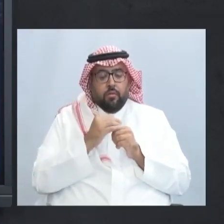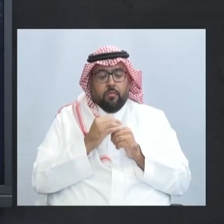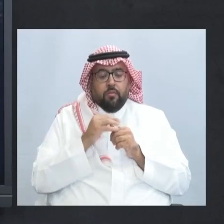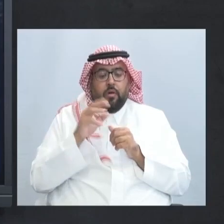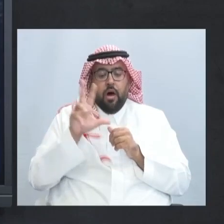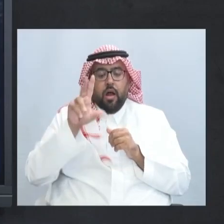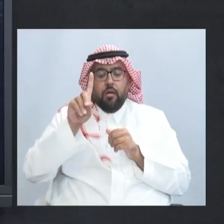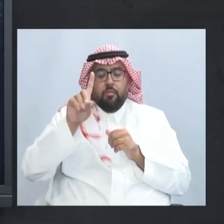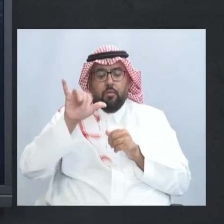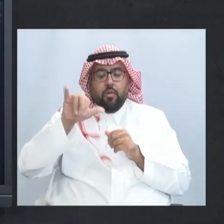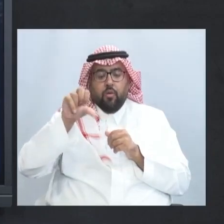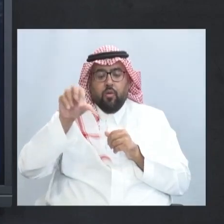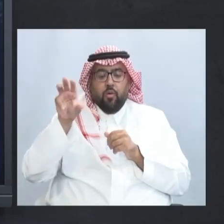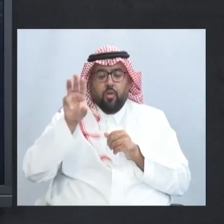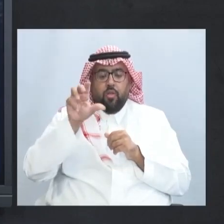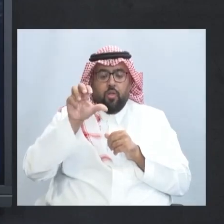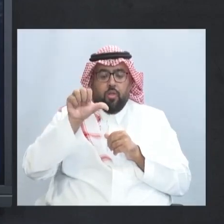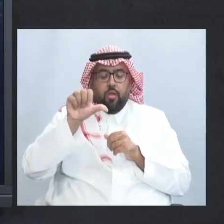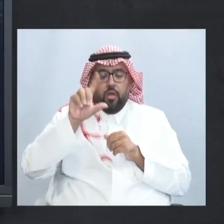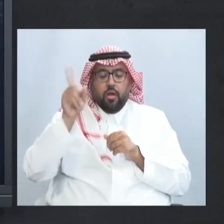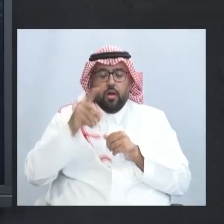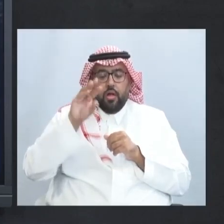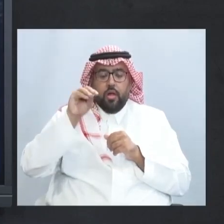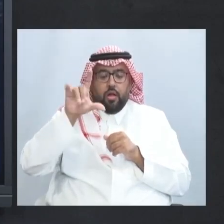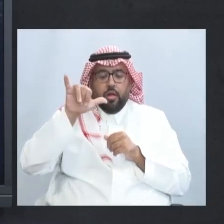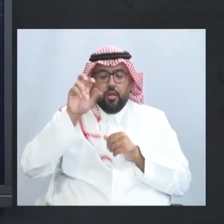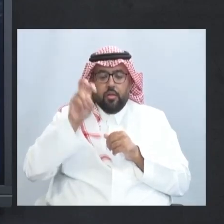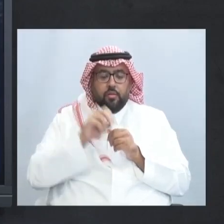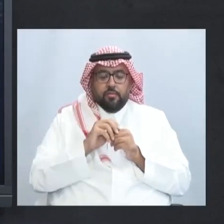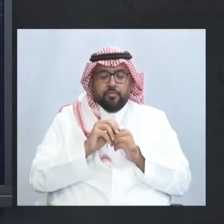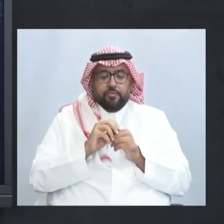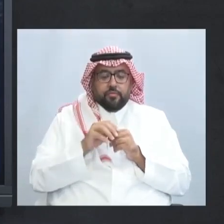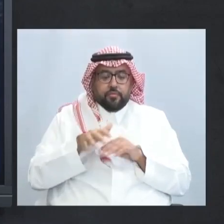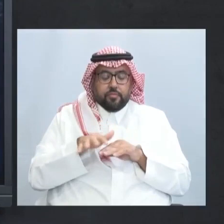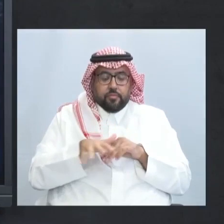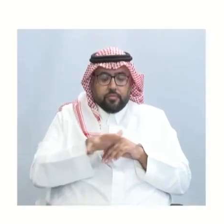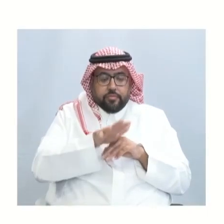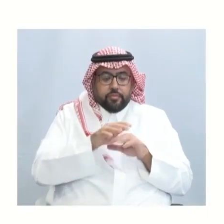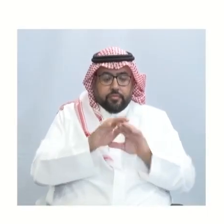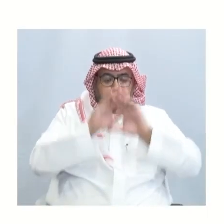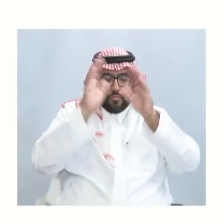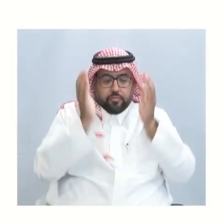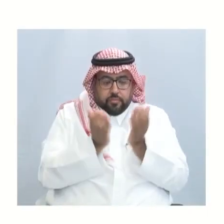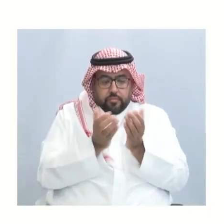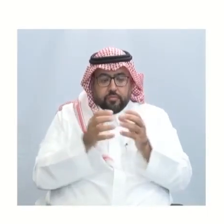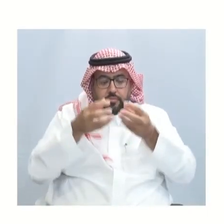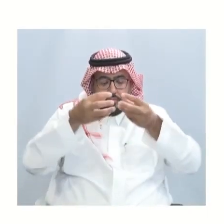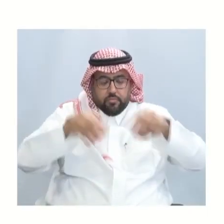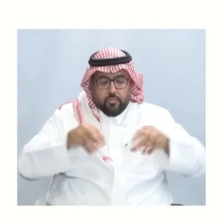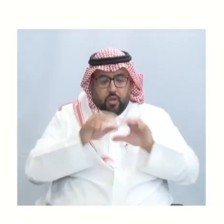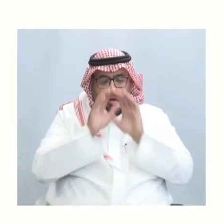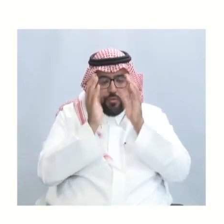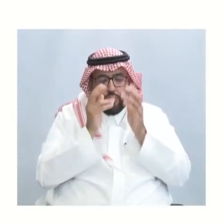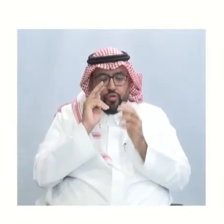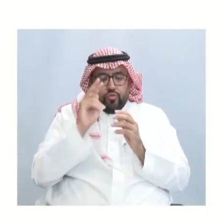البيوض الرهل التي تكونها الزواحف ولاحظنا تركيب البيضه الرهل كما هو ظاهر في